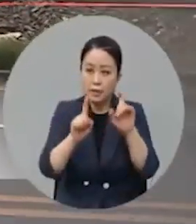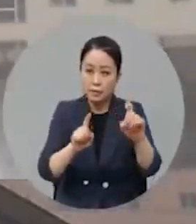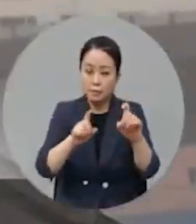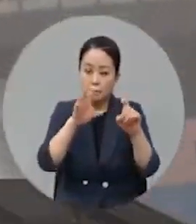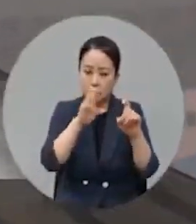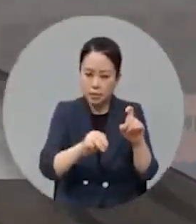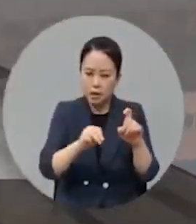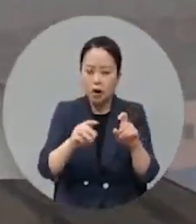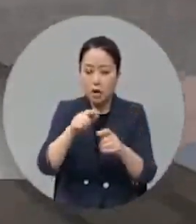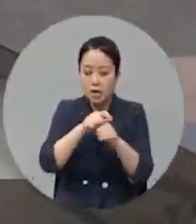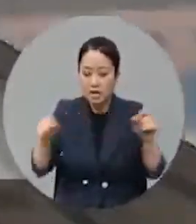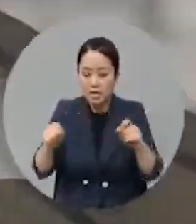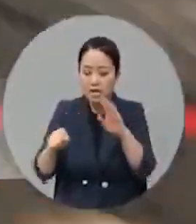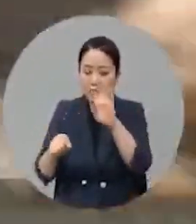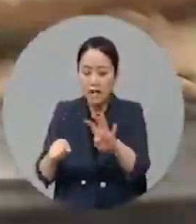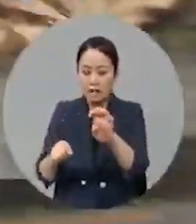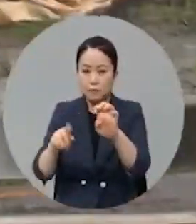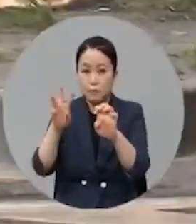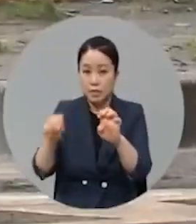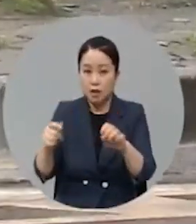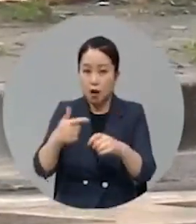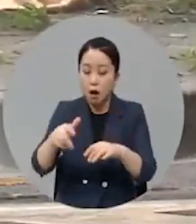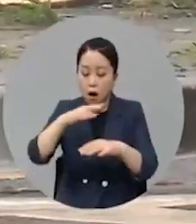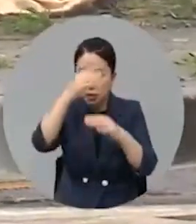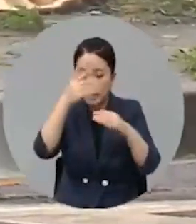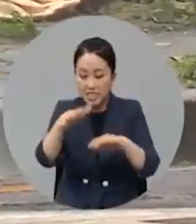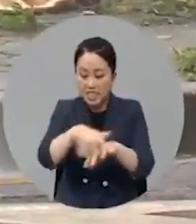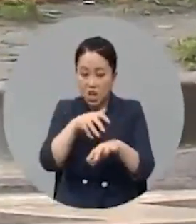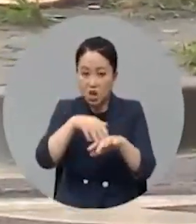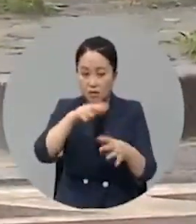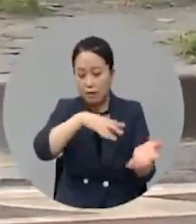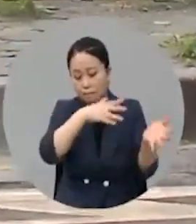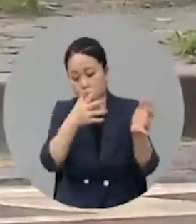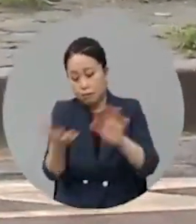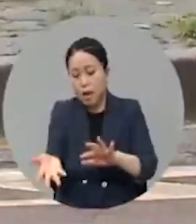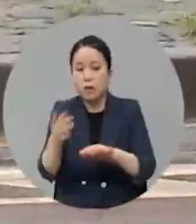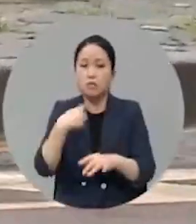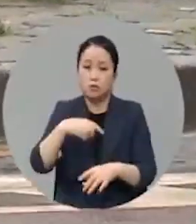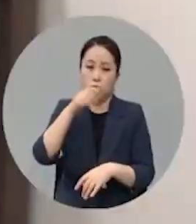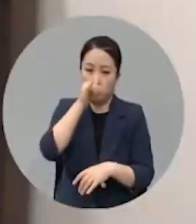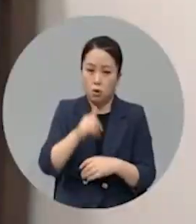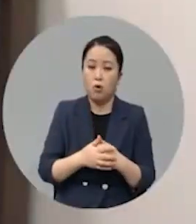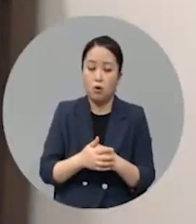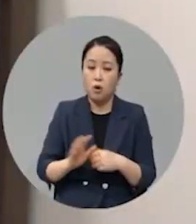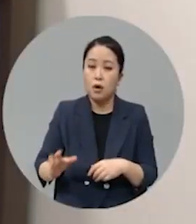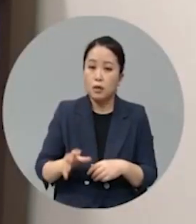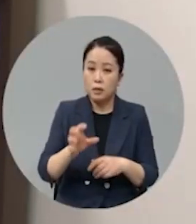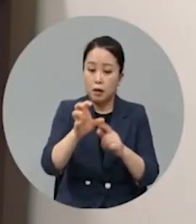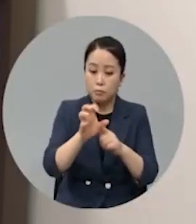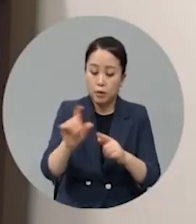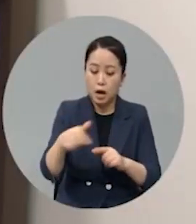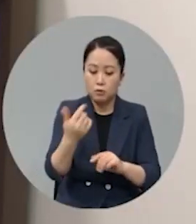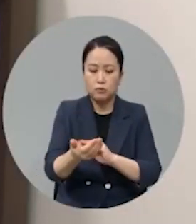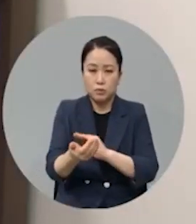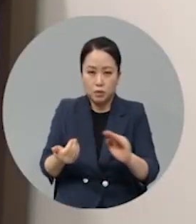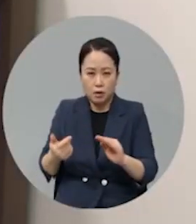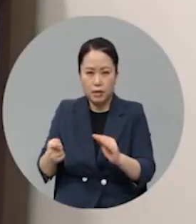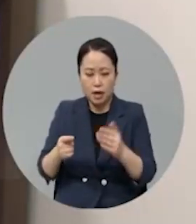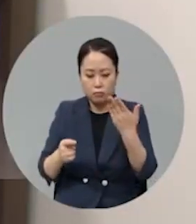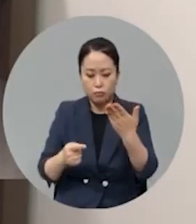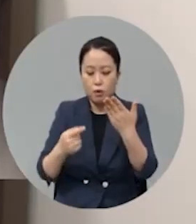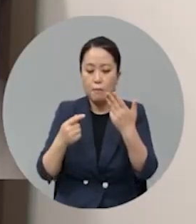길이 40m 공사장 가림막이 강풍에 힘없이 무너지기도 했습니다. 태풍 상륙 하루 전날이던 지난